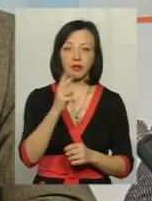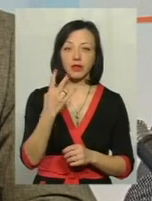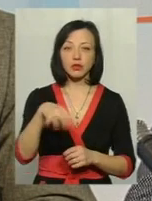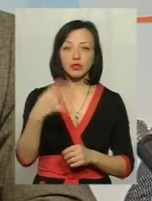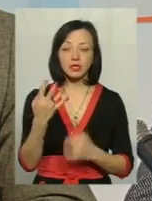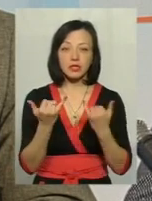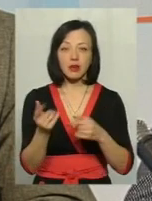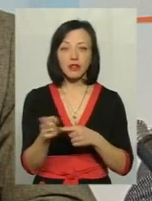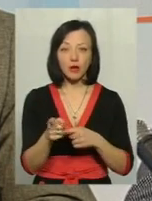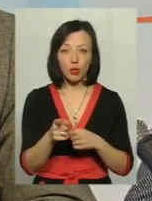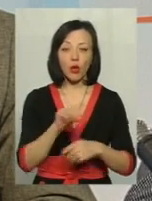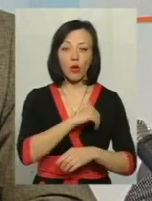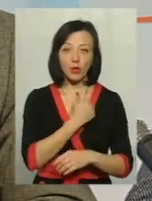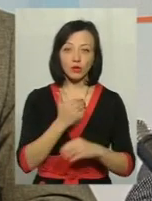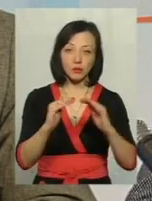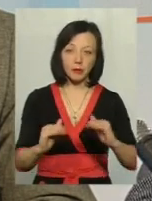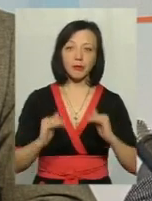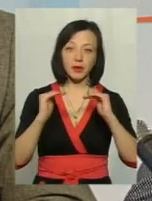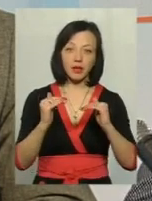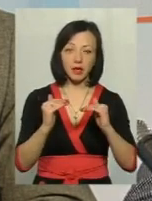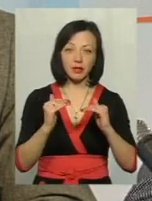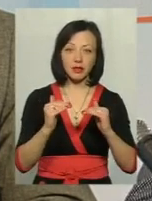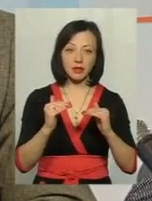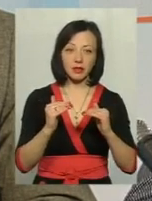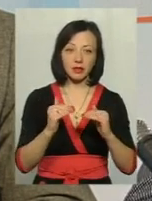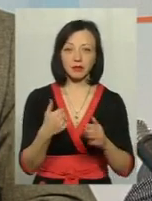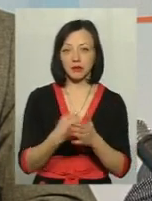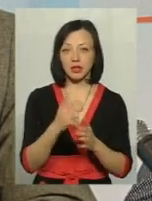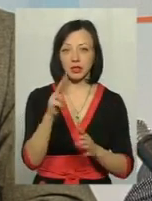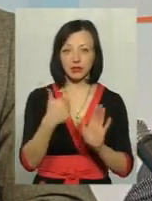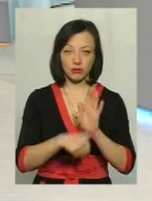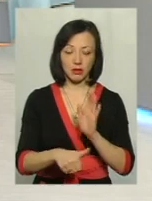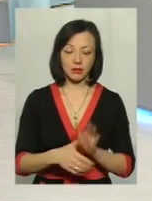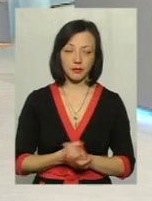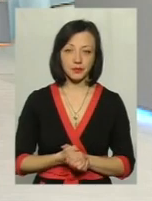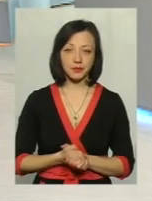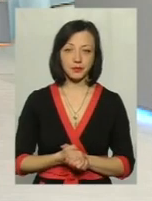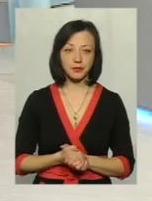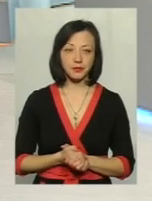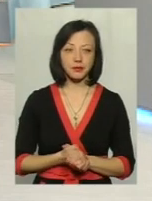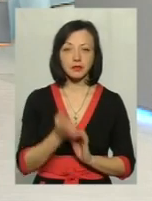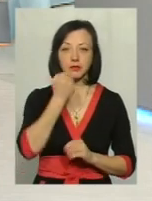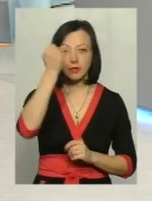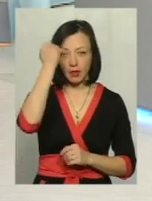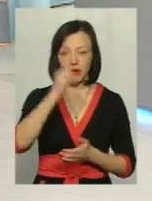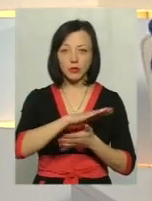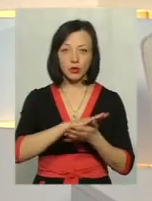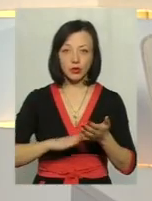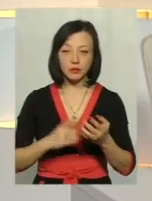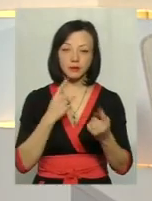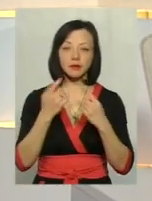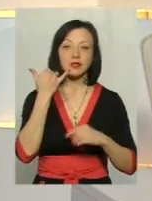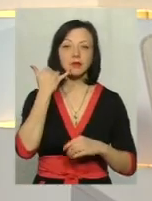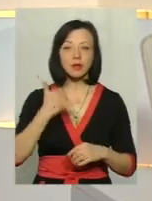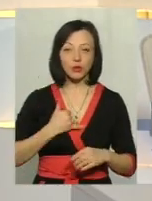2,44 зараз в Тернополі, і вони хочуть коригувати на 1,6, а також десь дійде до 3,60. Дякую. Ми продовжимо насамперед